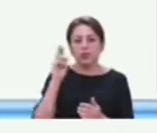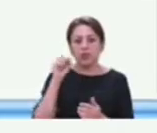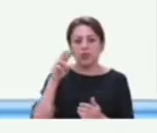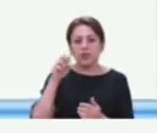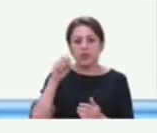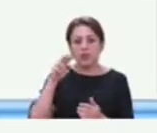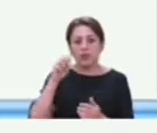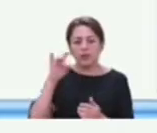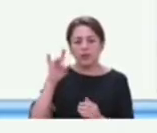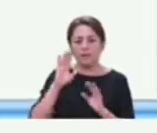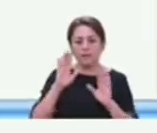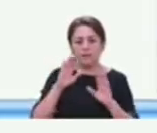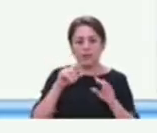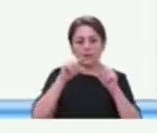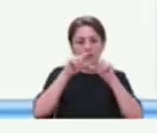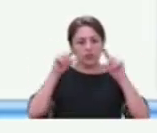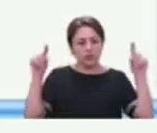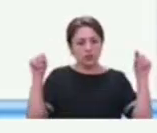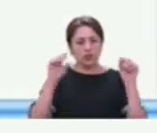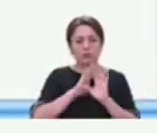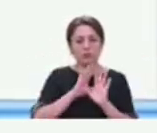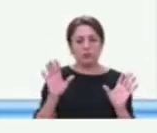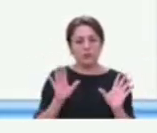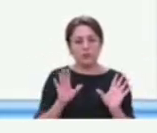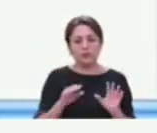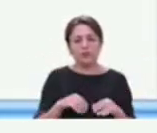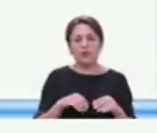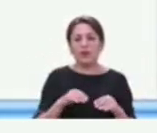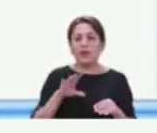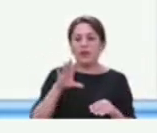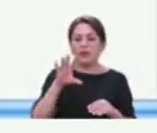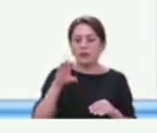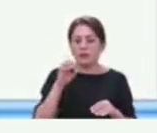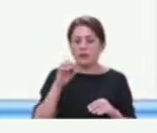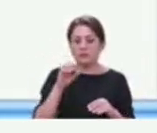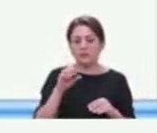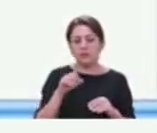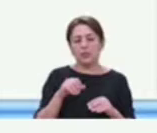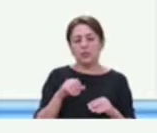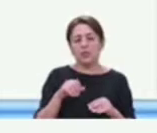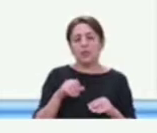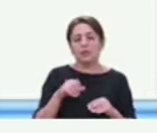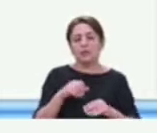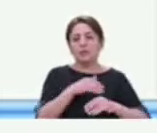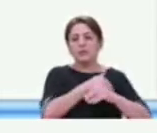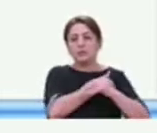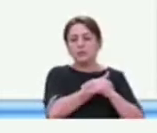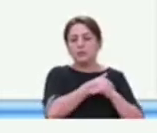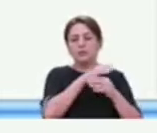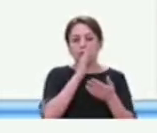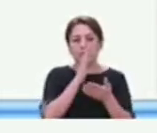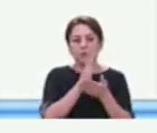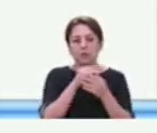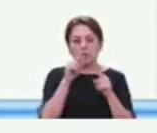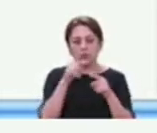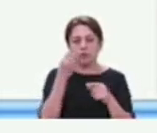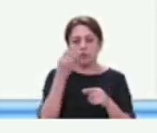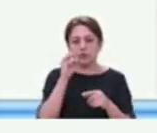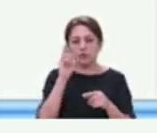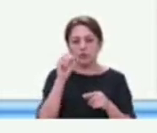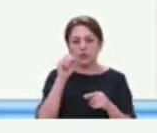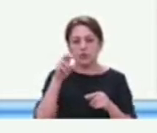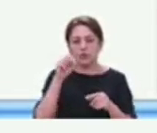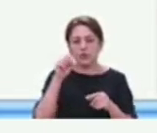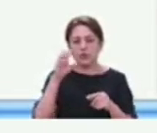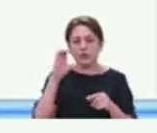Shkalalar faqatgina chizg'ichlarda bo'lmaydi. Rasmda tibbiyot termometri tasvirlangan. Uning shkalasi